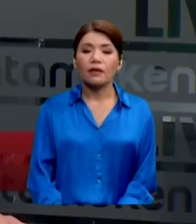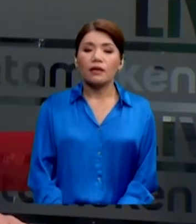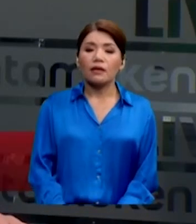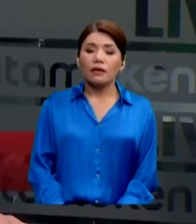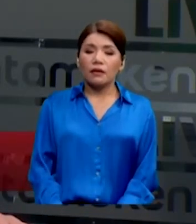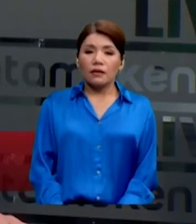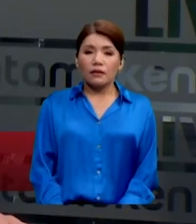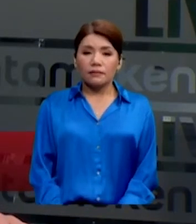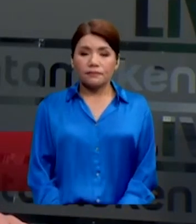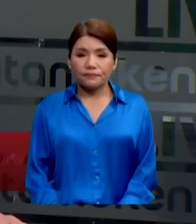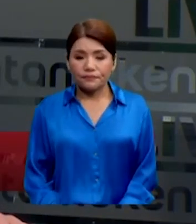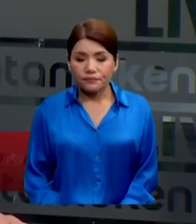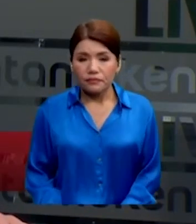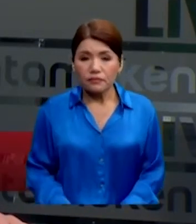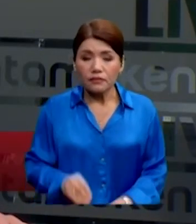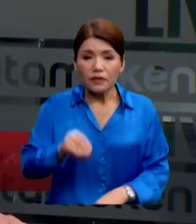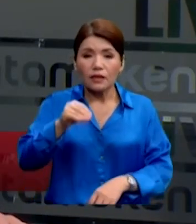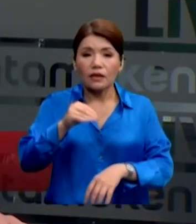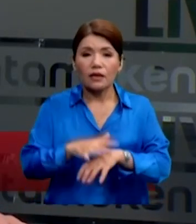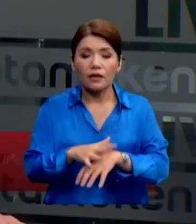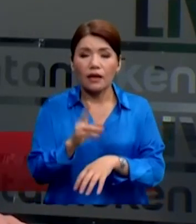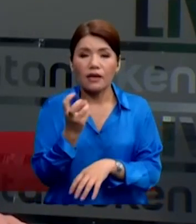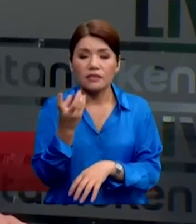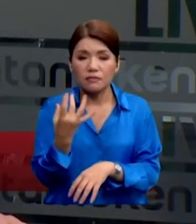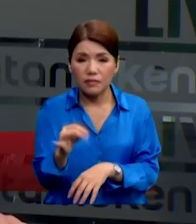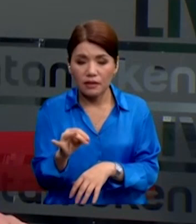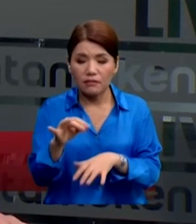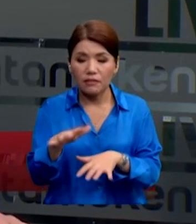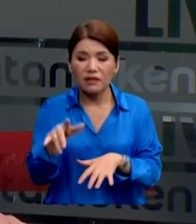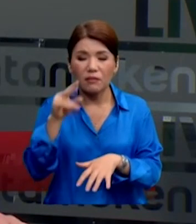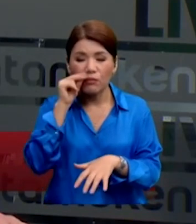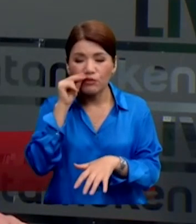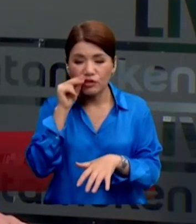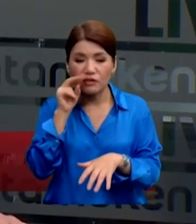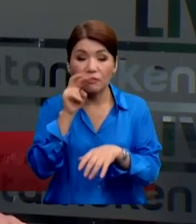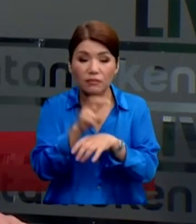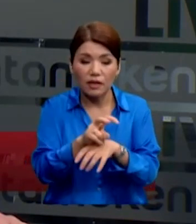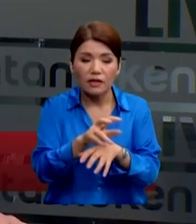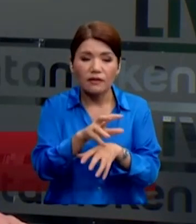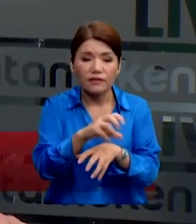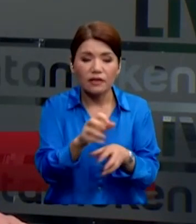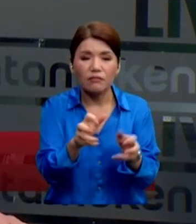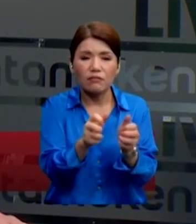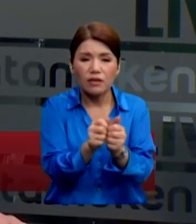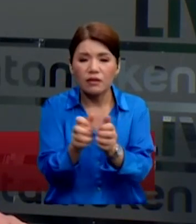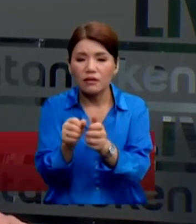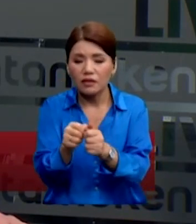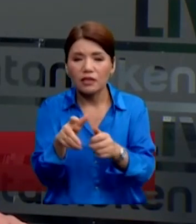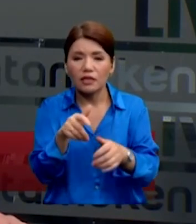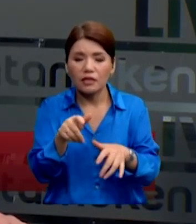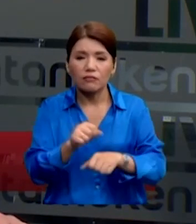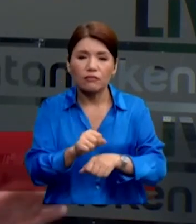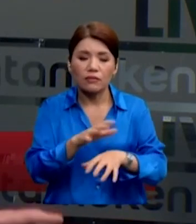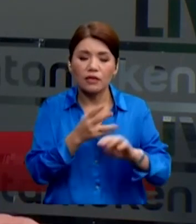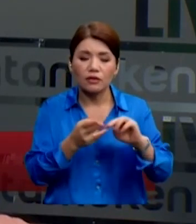В деле по захвату заложников в отделении Каспибанка поставлена точка. Сегодня в столичном суде огласили приговор Алихану Мурадову, совершившему